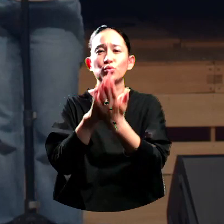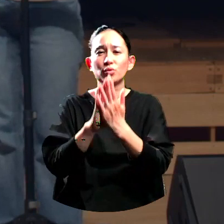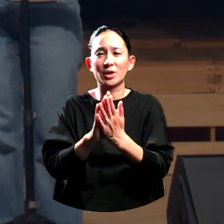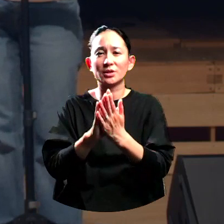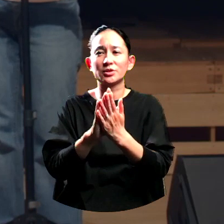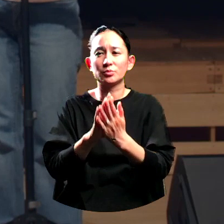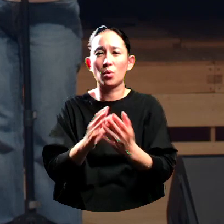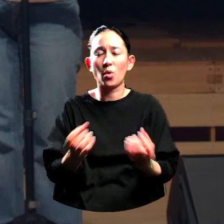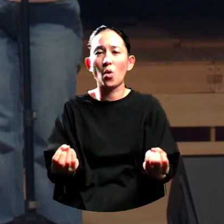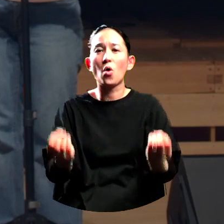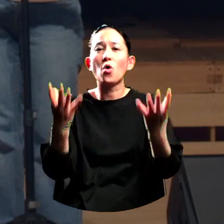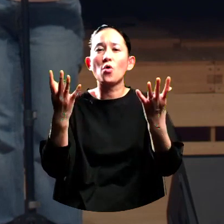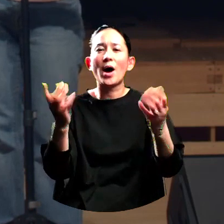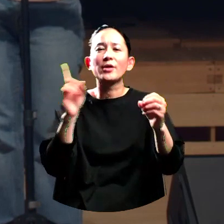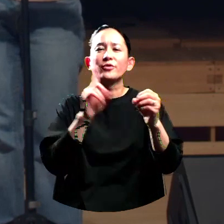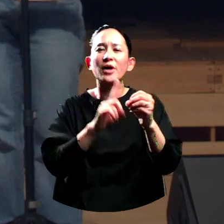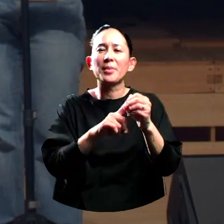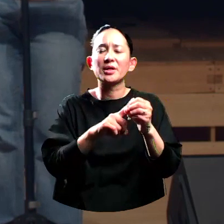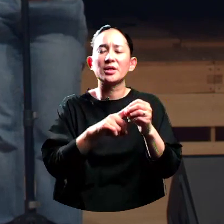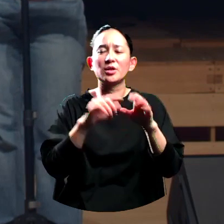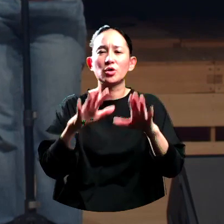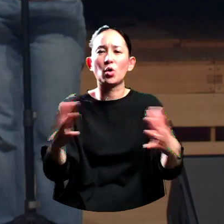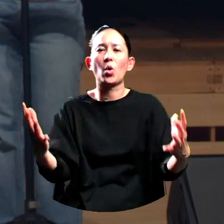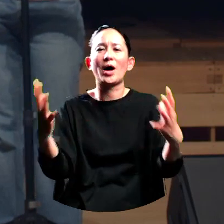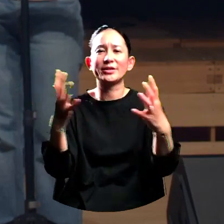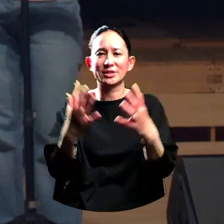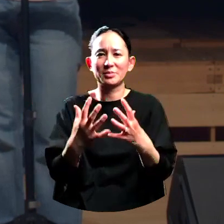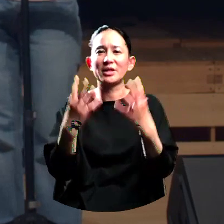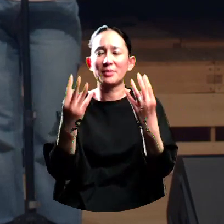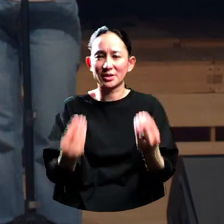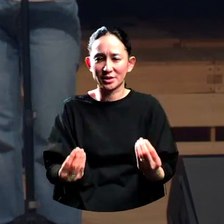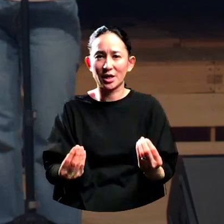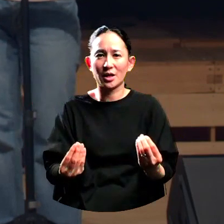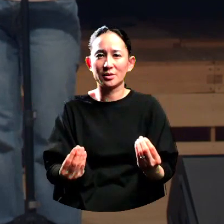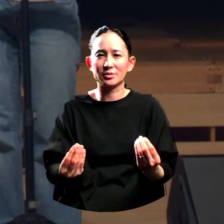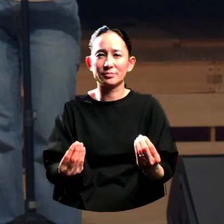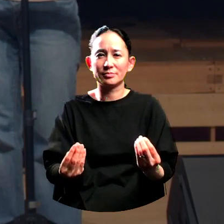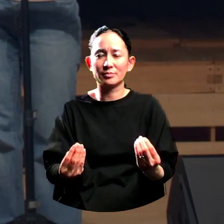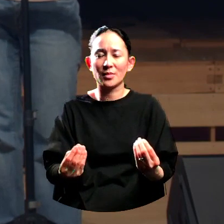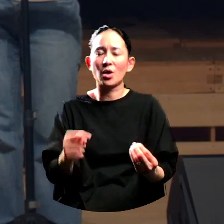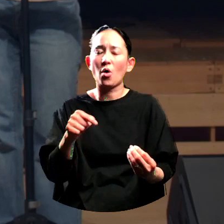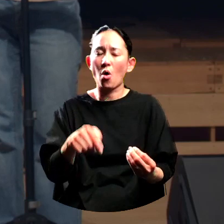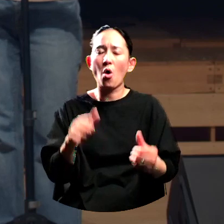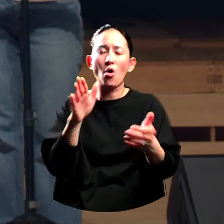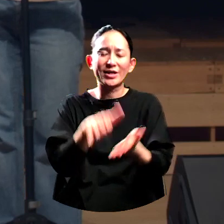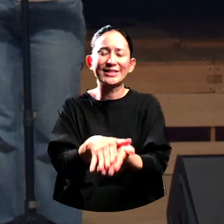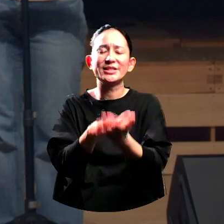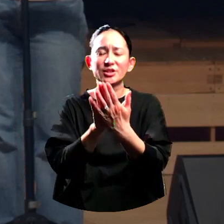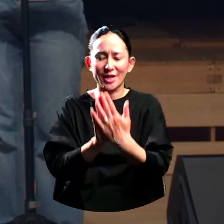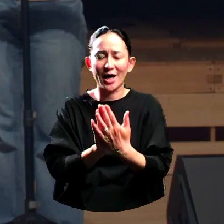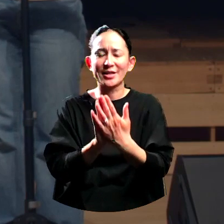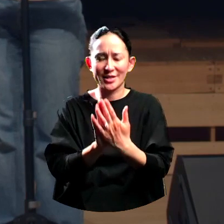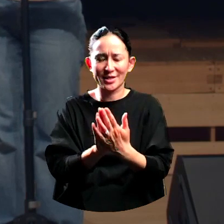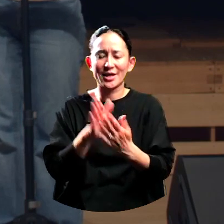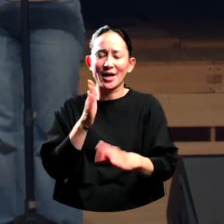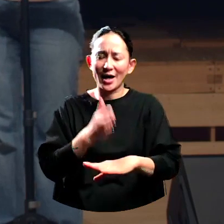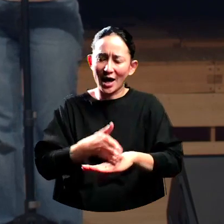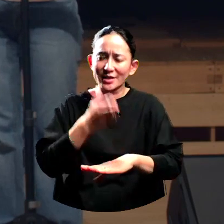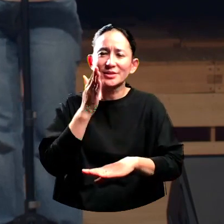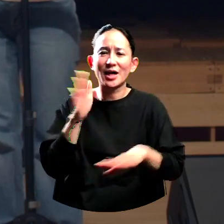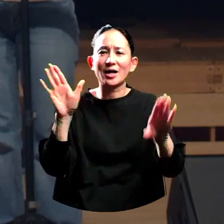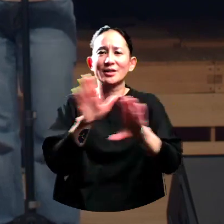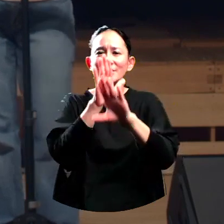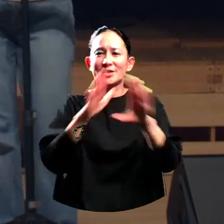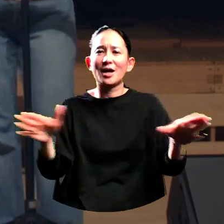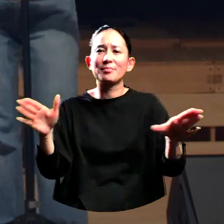ために今日集っています。このイースターに賛美と感謝の思いを込めて献金を捧げましょう。主は良いお方です。